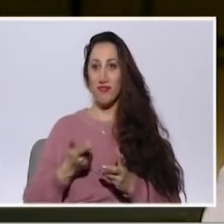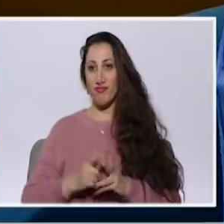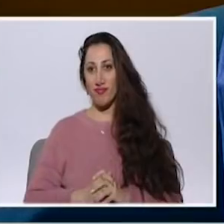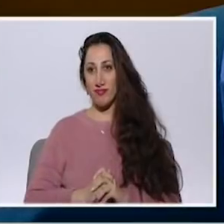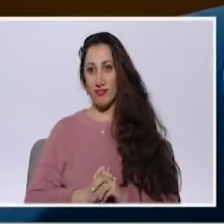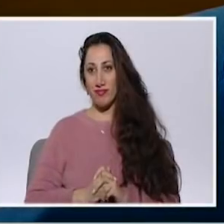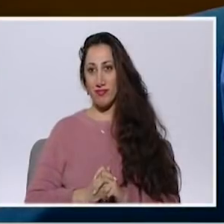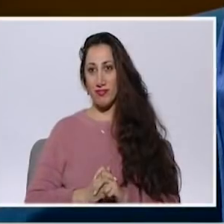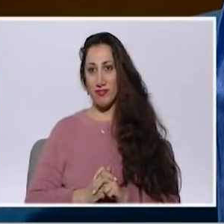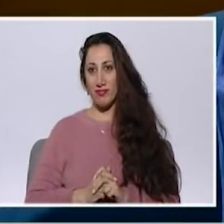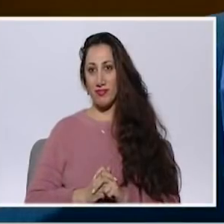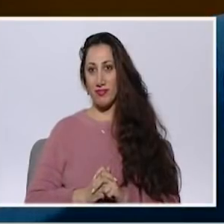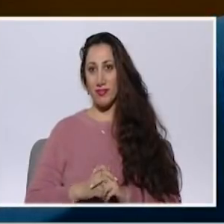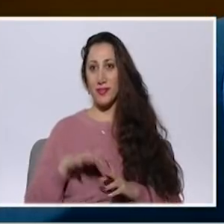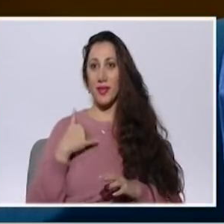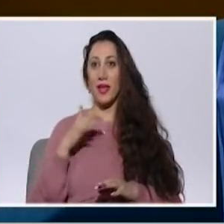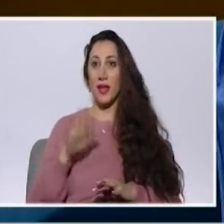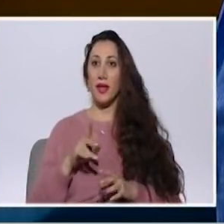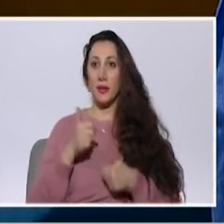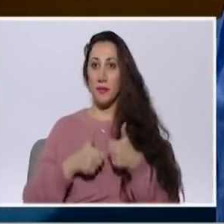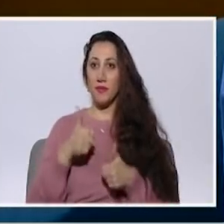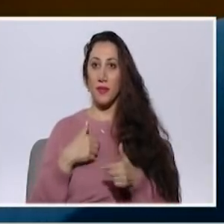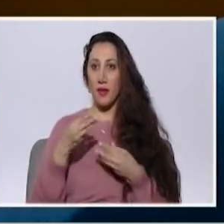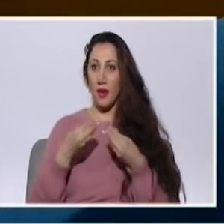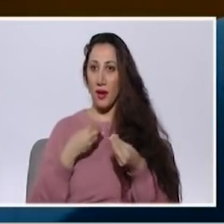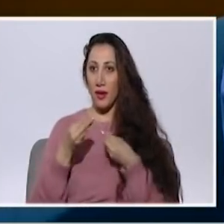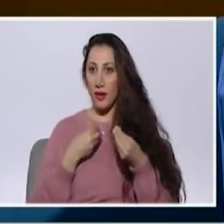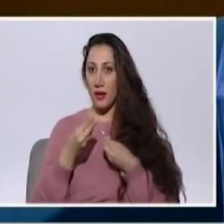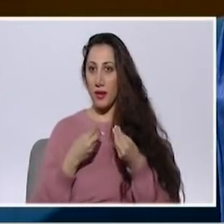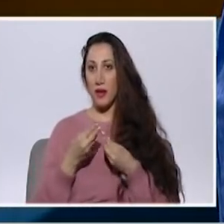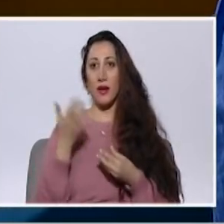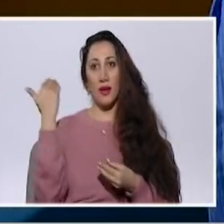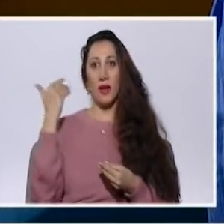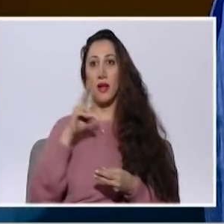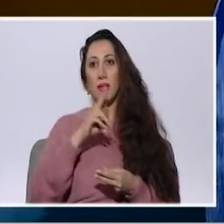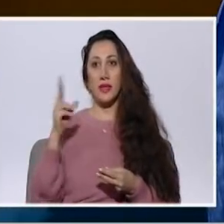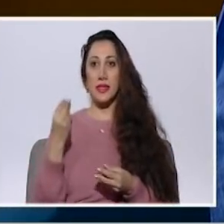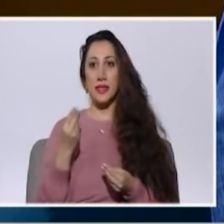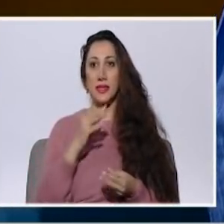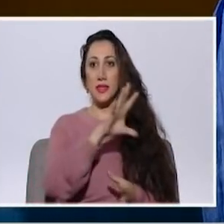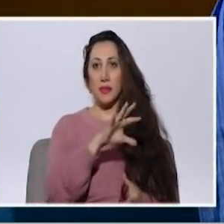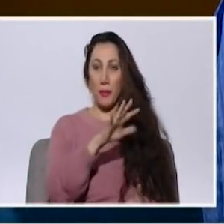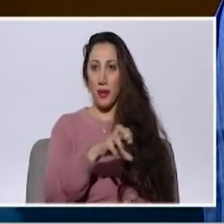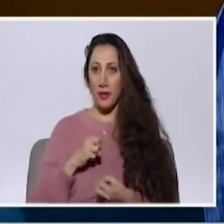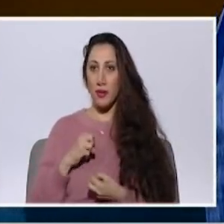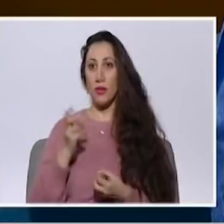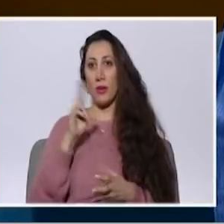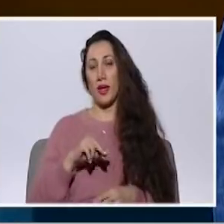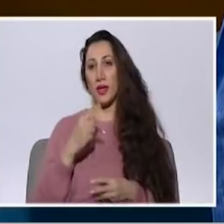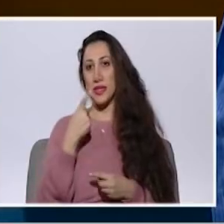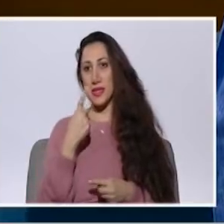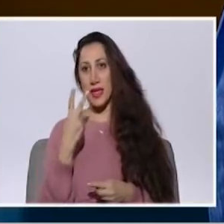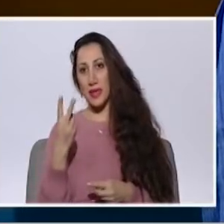ده؟ اللجنة لما قعدت معايا السؤال ده اتكرر من اكتر من حد. انا اللجنة اللي هي بتاعت موافقة